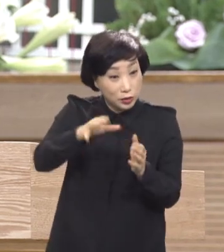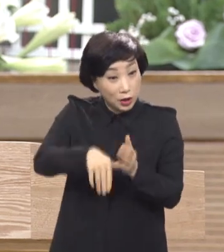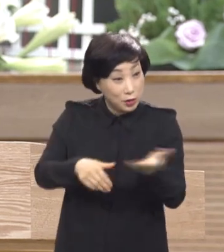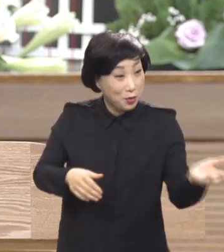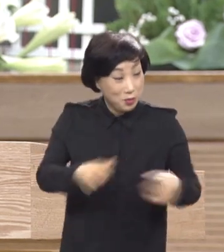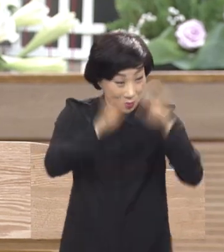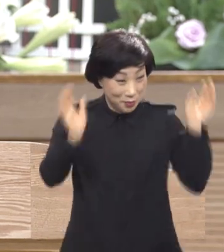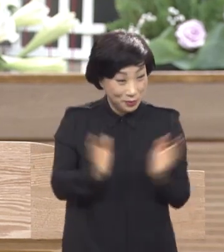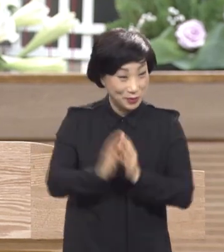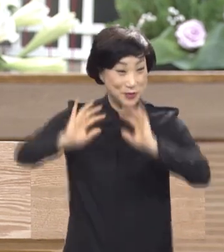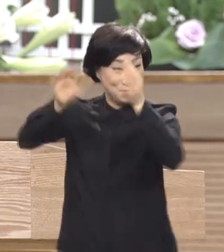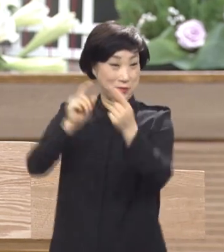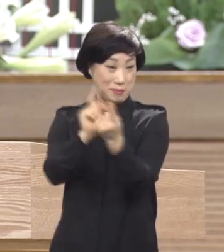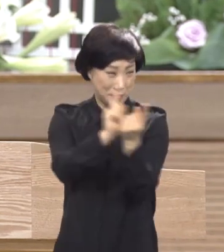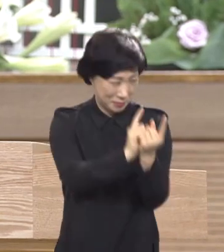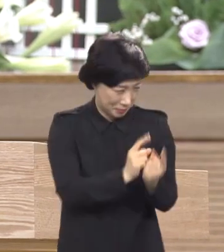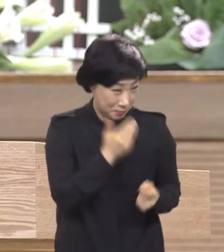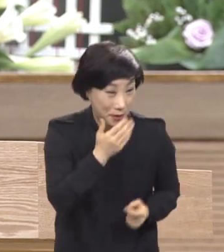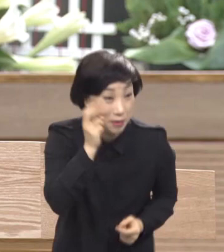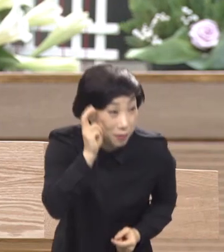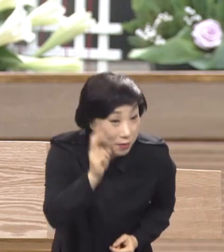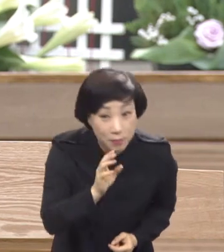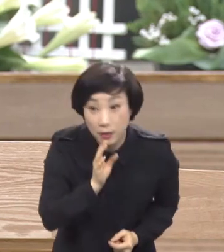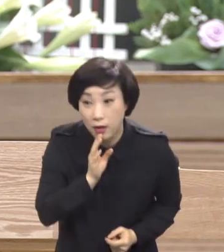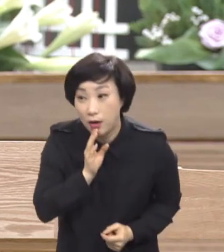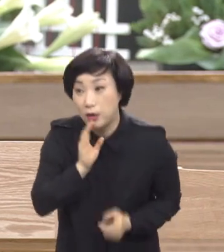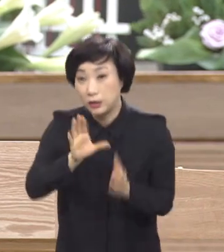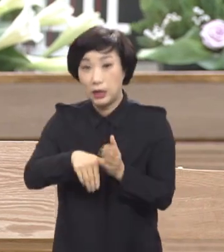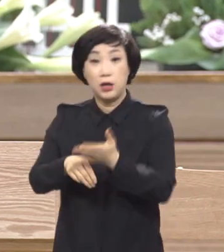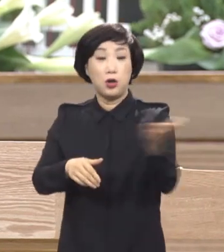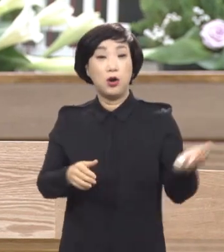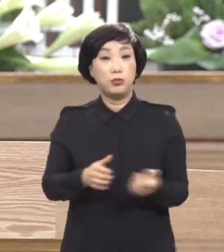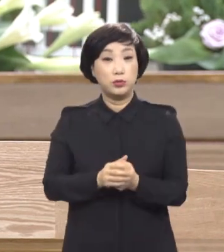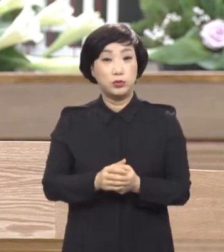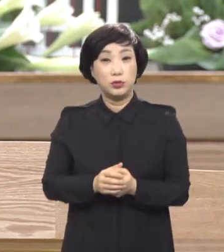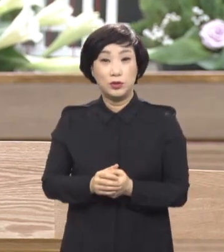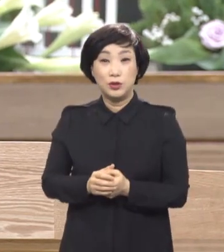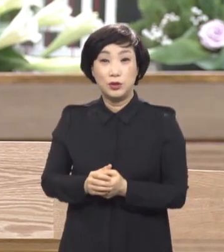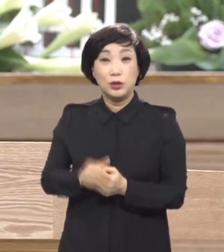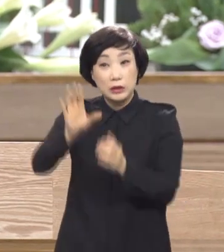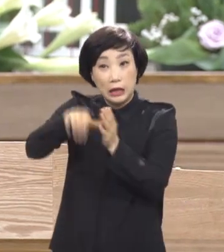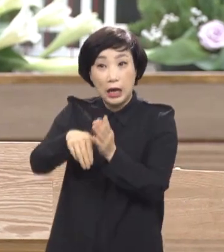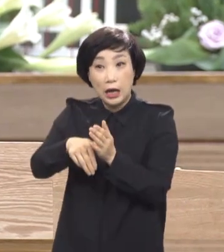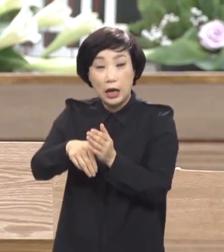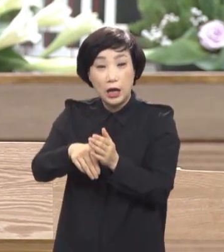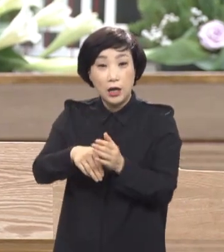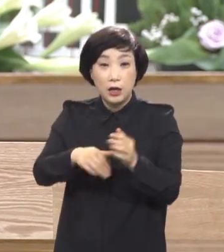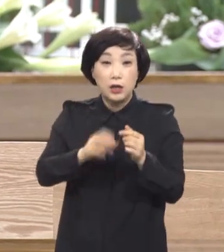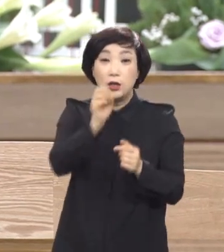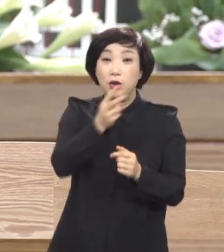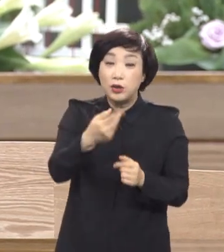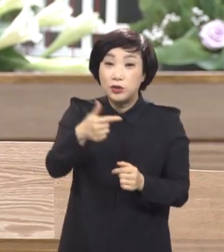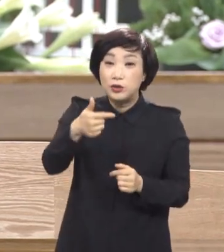올 거 아니에요 우리 성도들이 그때 연세중앙교회에 성도가 몇 명 왔나 헤아려 볼 때